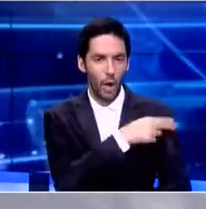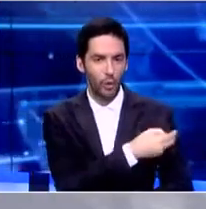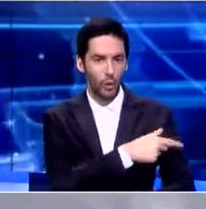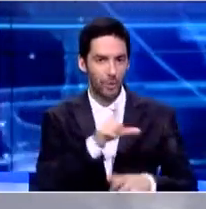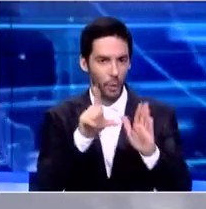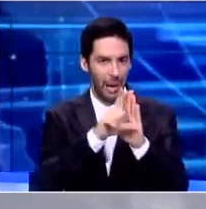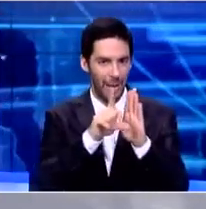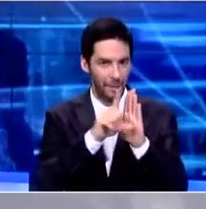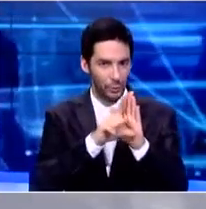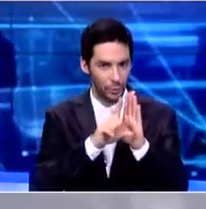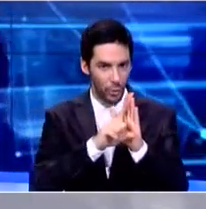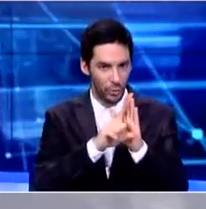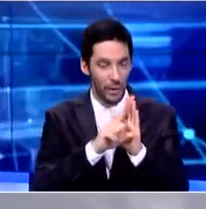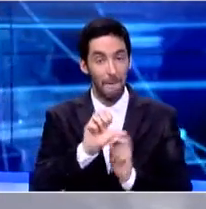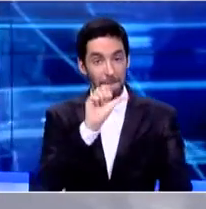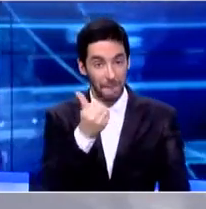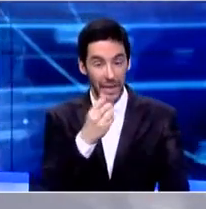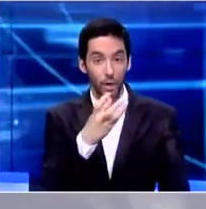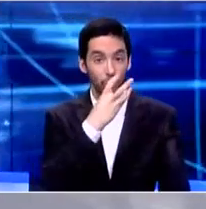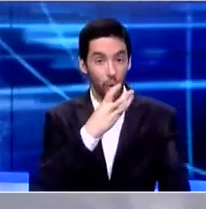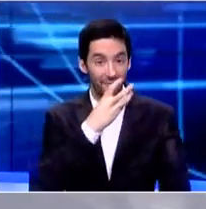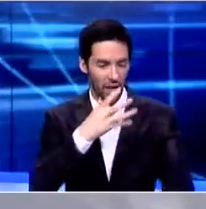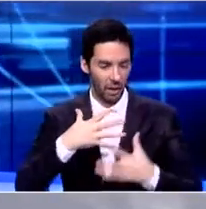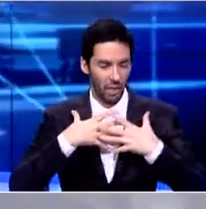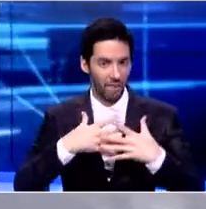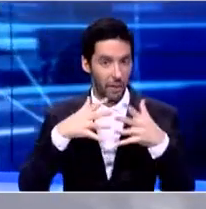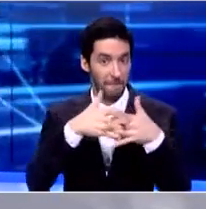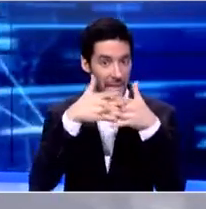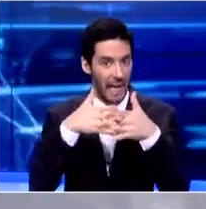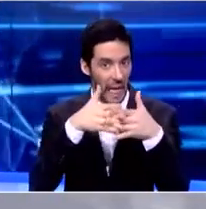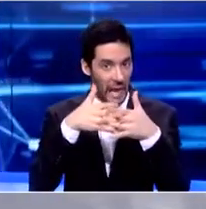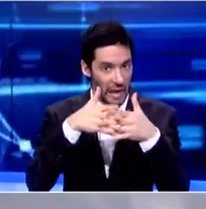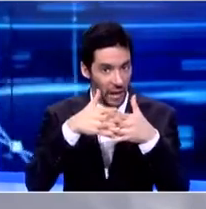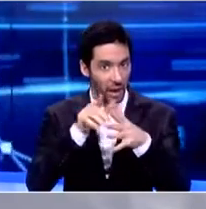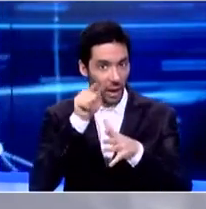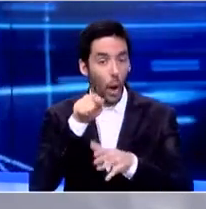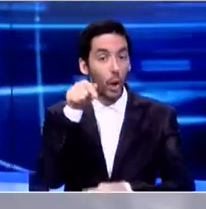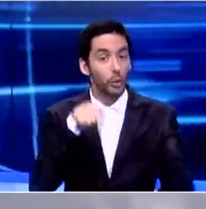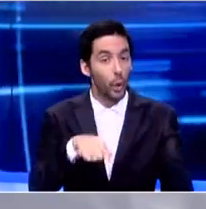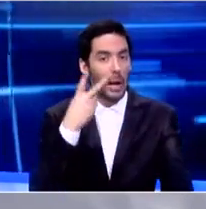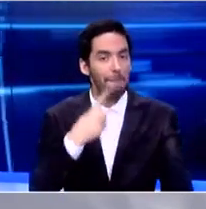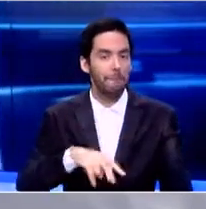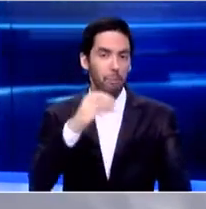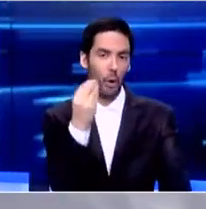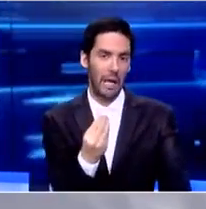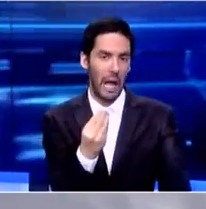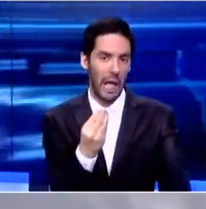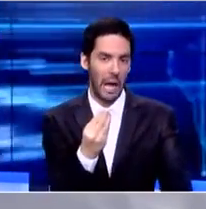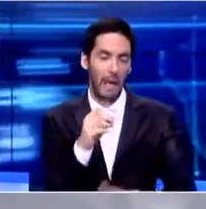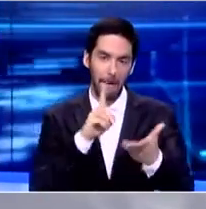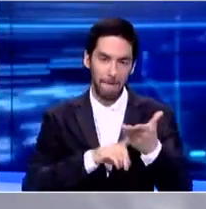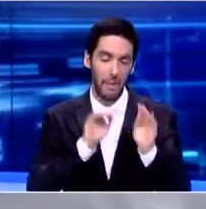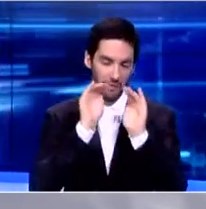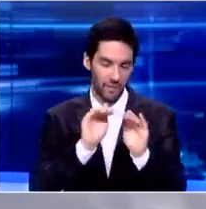Λεμεσού τον πρώτο ασθενή που αποσωληνώθηκε. Εξακολουθεί βέβαια να νοσηλεύεται στη μονάδα εντατικής θεραπείας